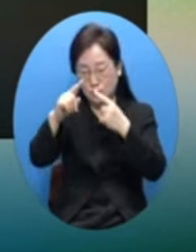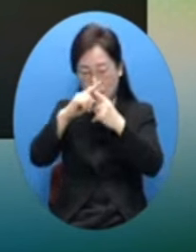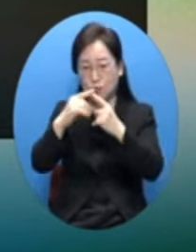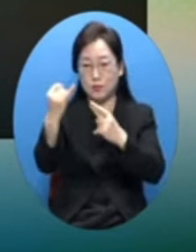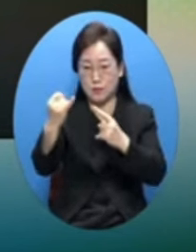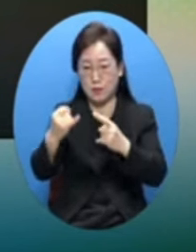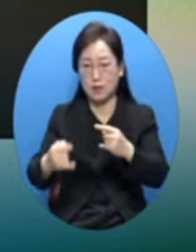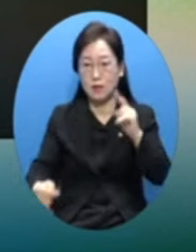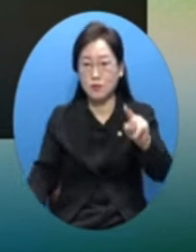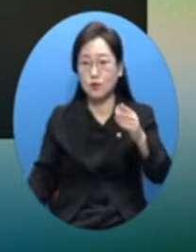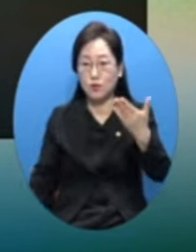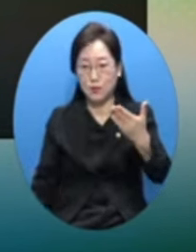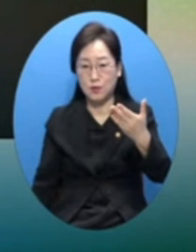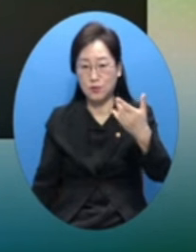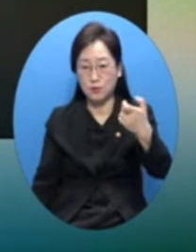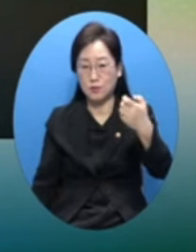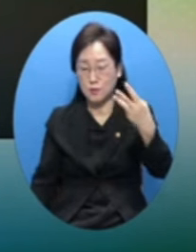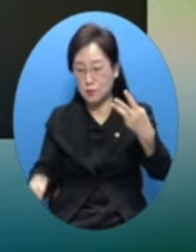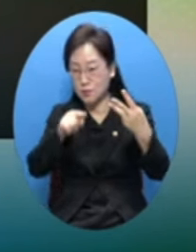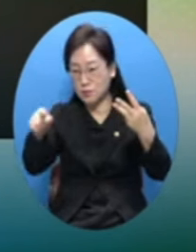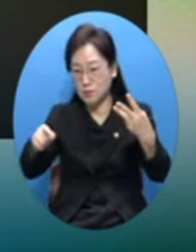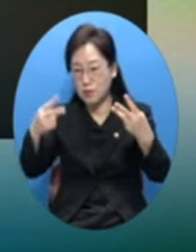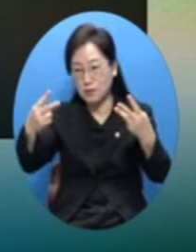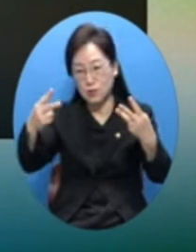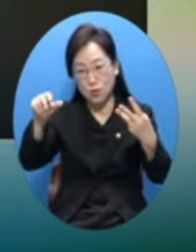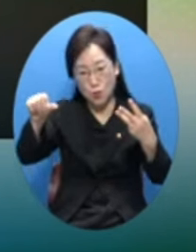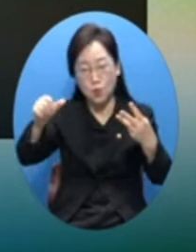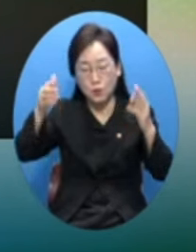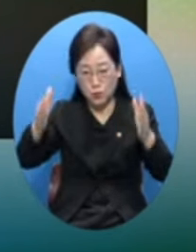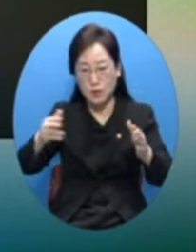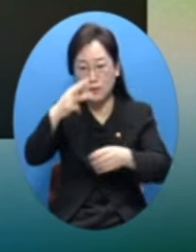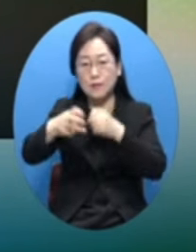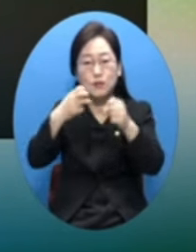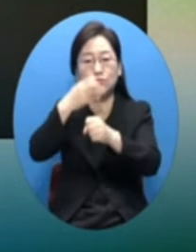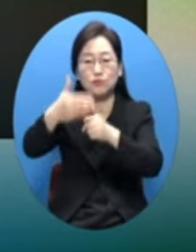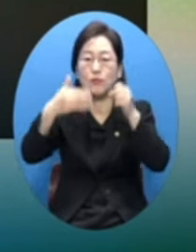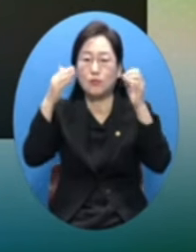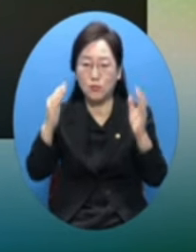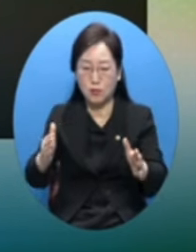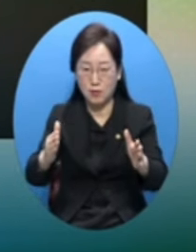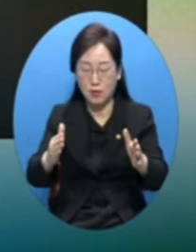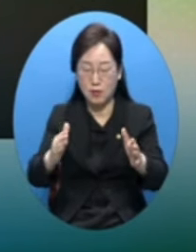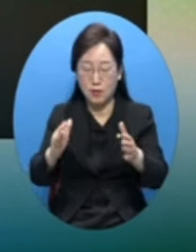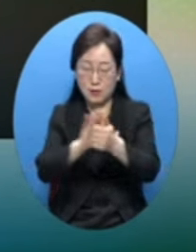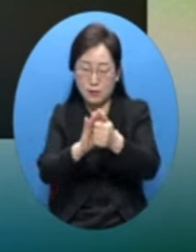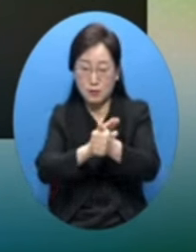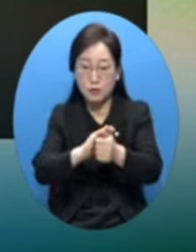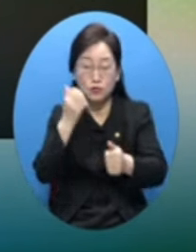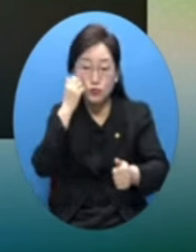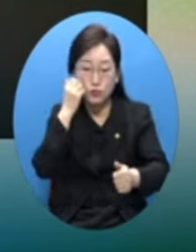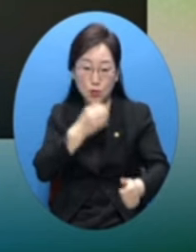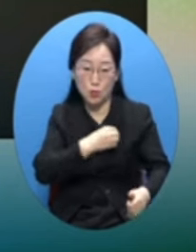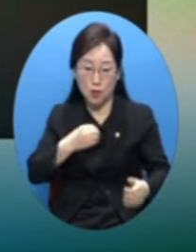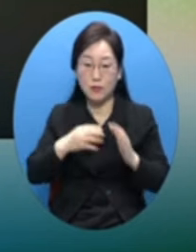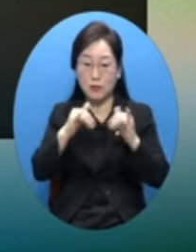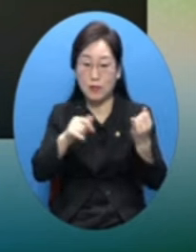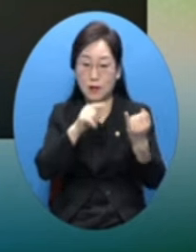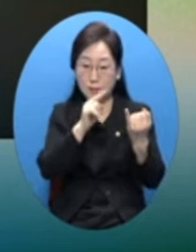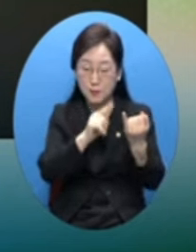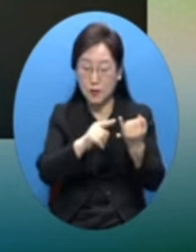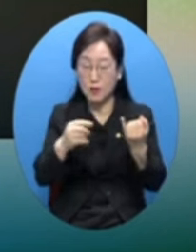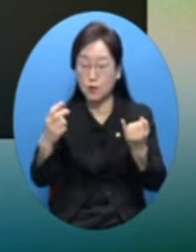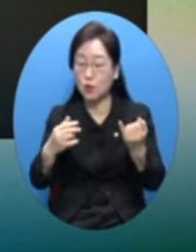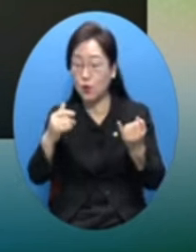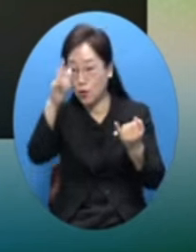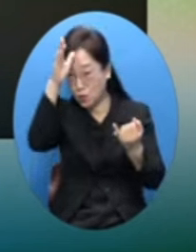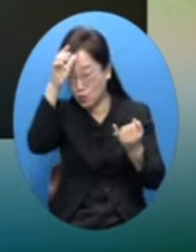1966년부터 2005년까지 39년 동안 소록도에서 한센병 환자들을 돌보았던 간호사들, 폴란드 사람 마가렛과 독일인